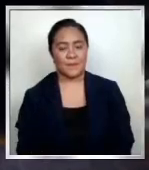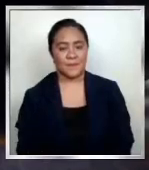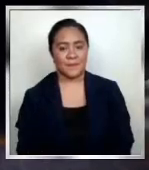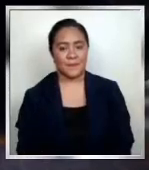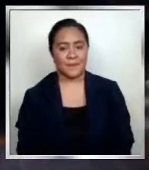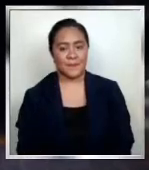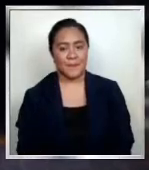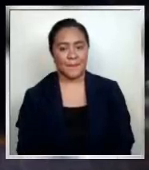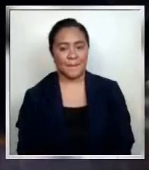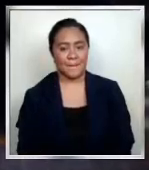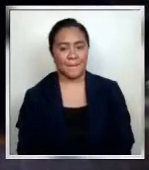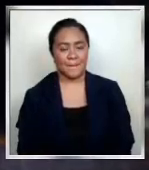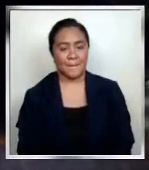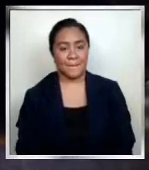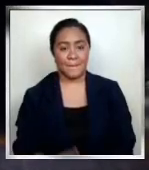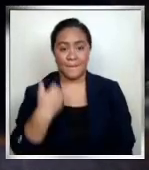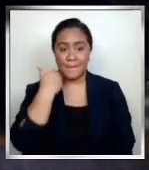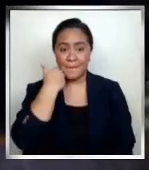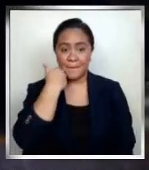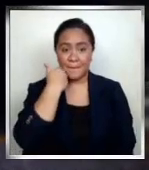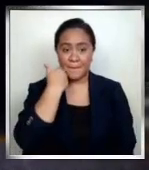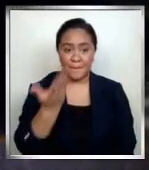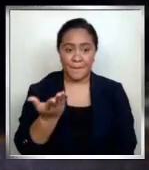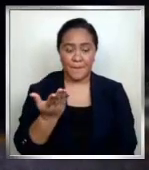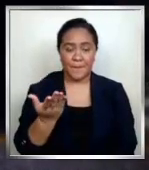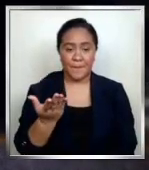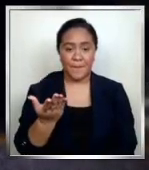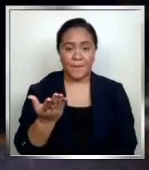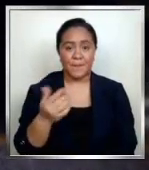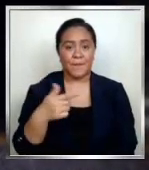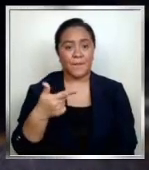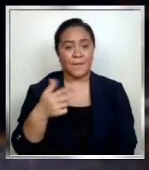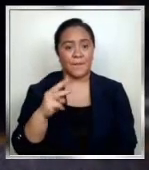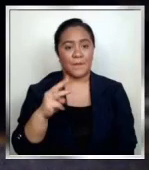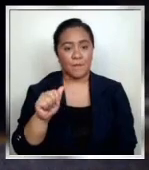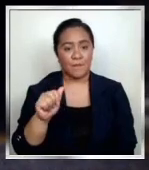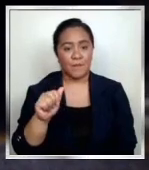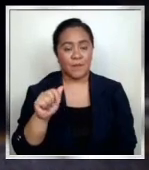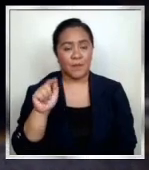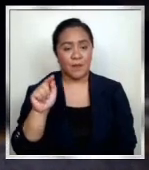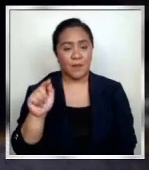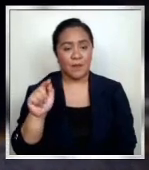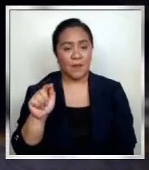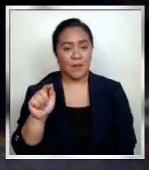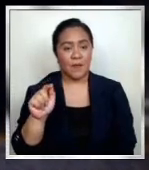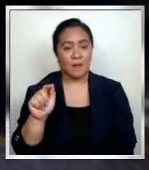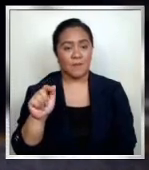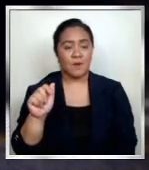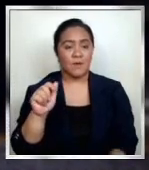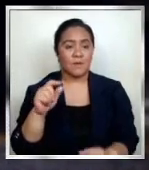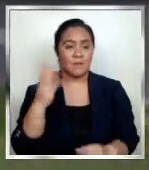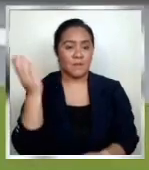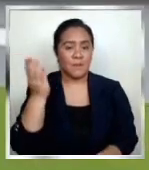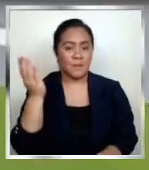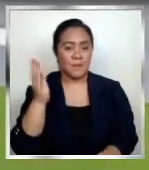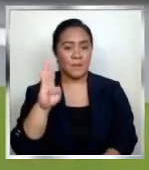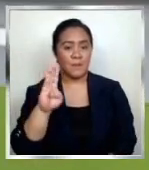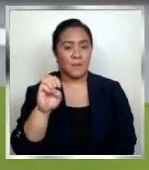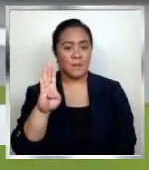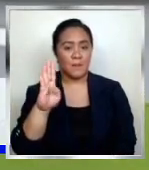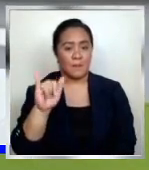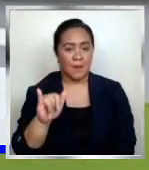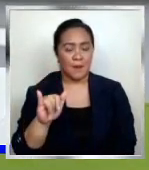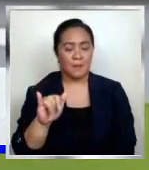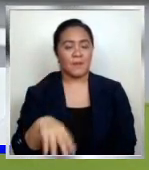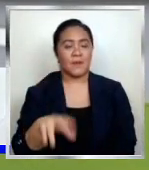Pumanaw na po ang bating mamamahayag at anchor ng GMA Regional TV Balitang Bisdak na si Pablito Bobby Nalzaro. Siya po ay